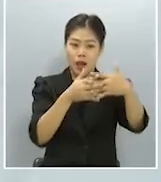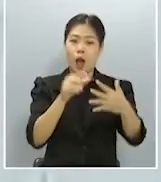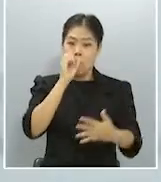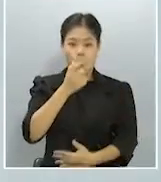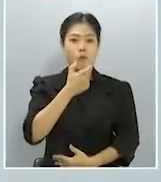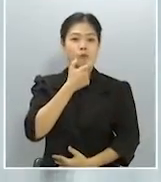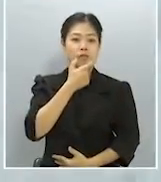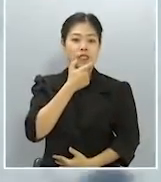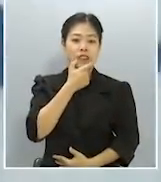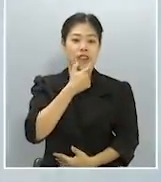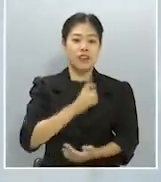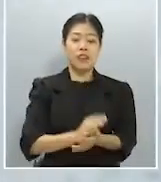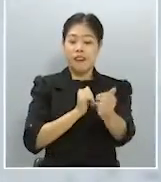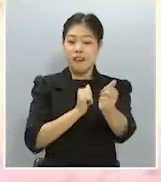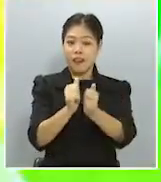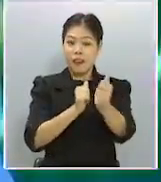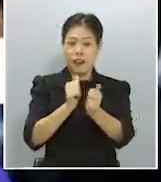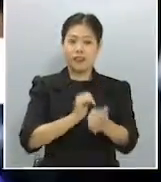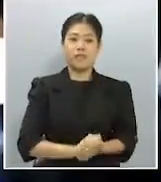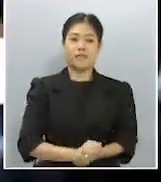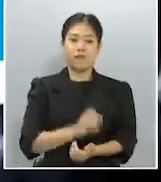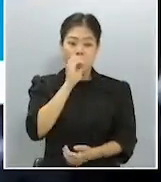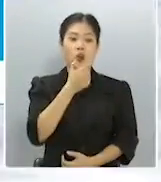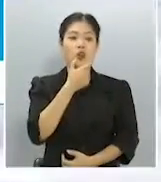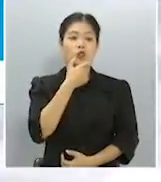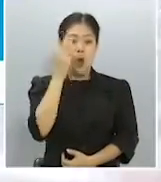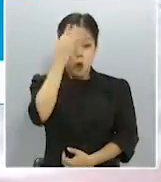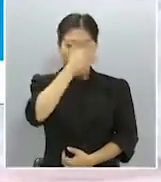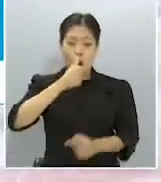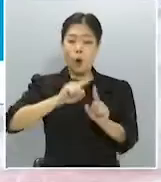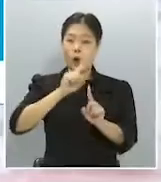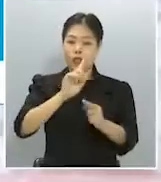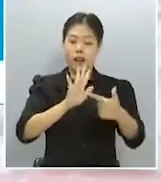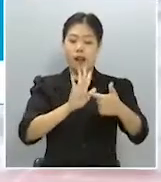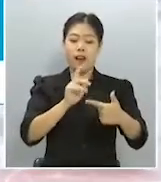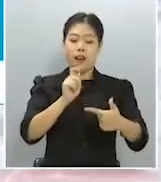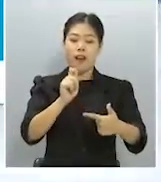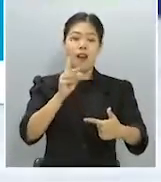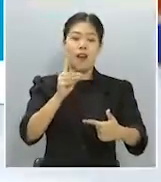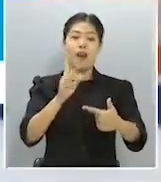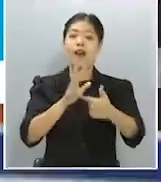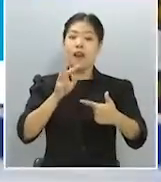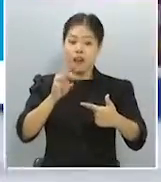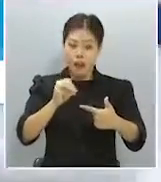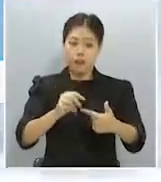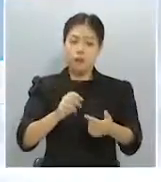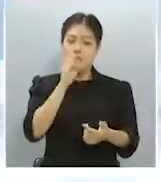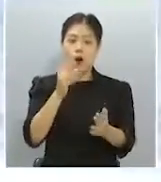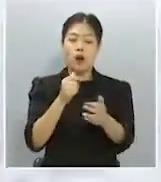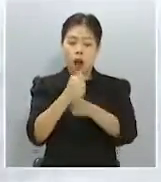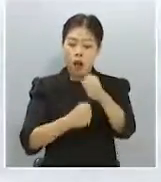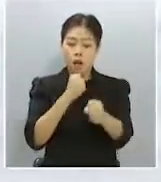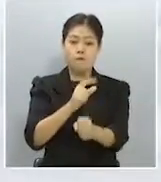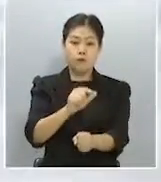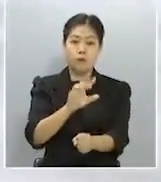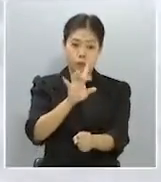ย์ก่อนลงแข่งขันโอลิมปิกฤดูหนาวนักกีฬาเกย์สุดหล่อคนแรกคือแอดัมริพอนเป็นนักสเก็ตลีลาหรือฟิกเกอร์สเก็ตอายุ28ปี